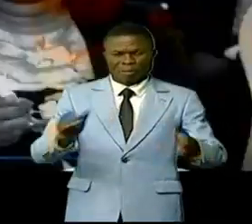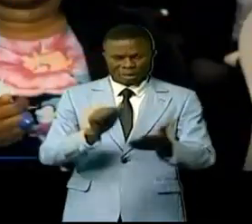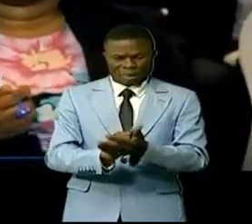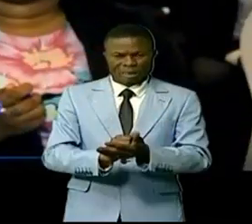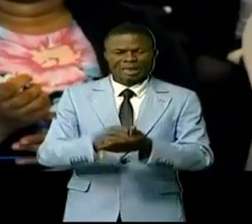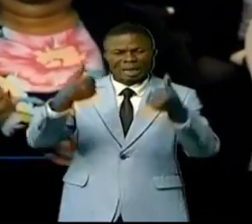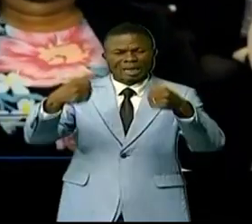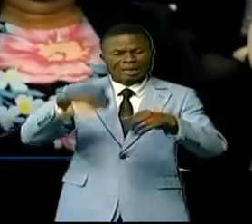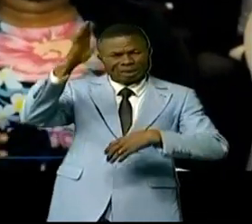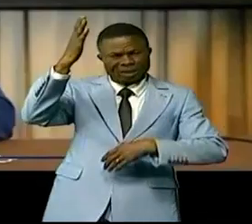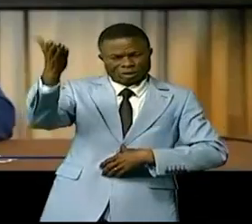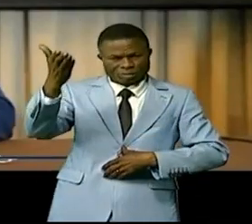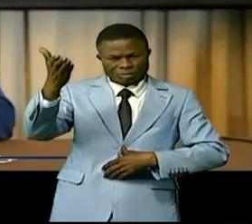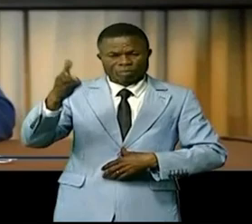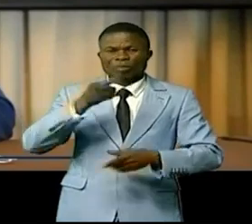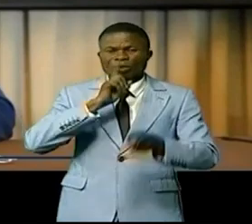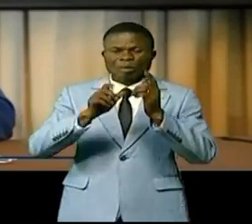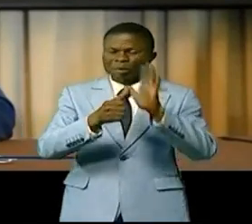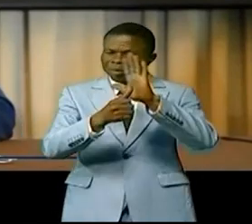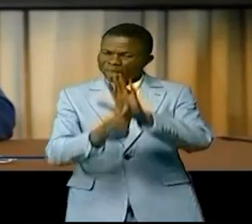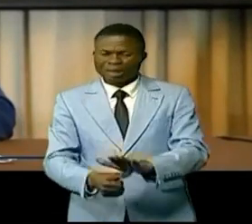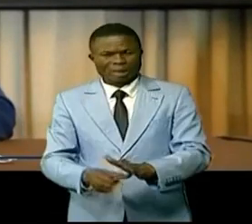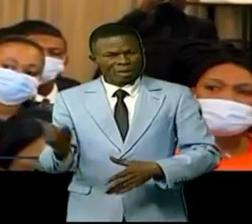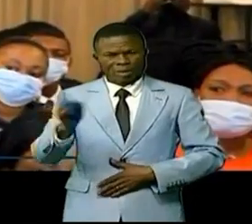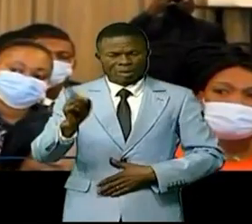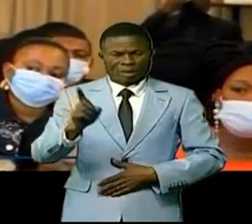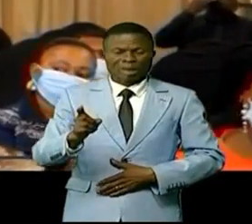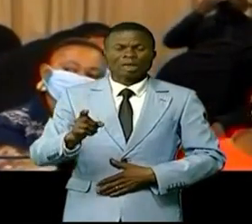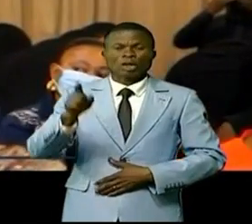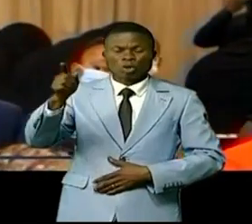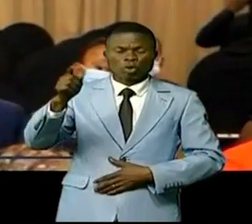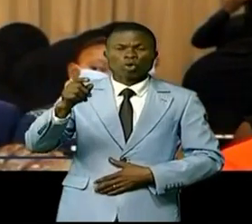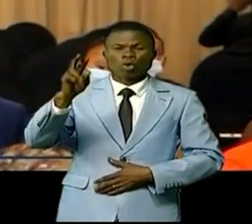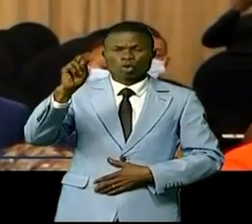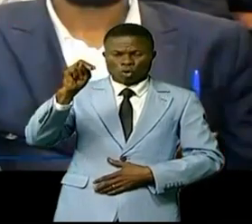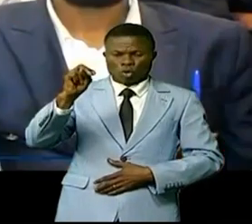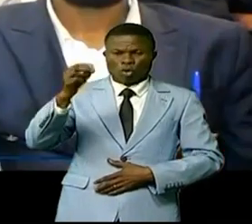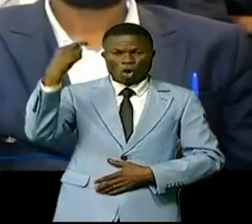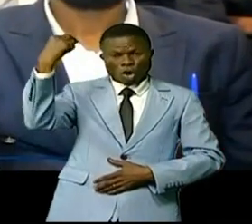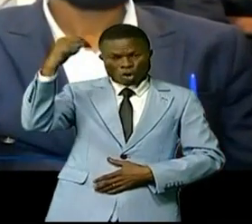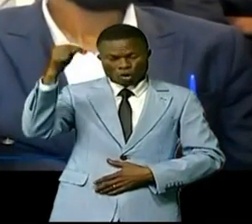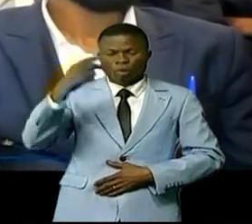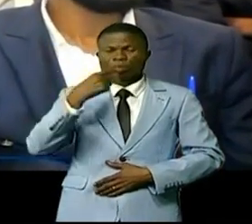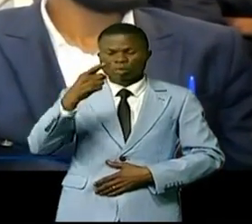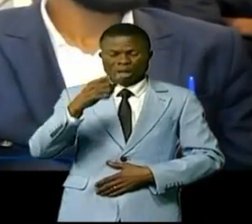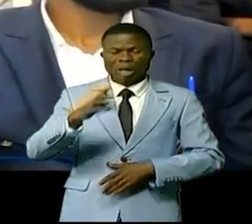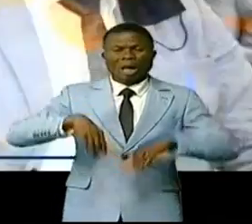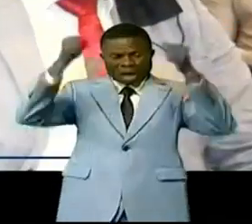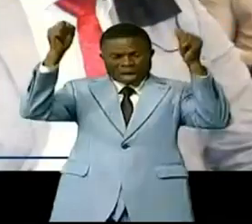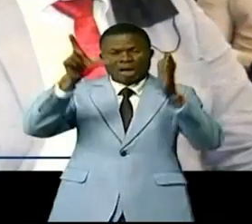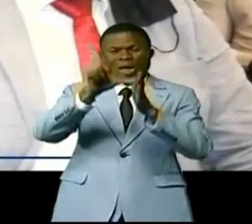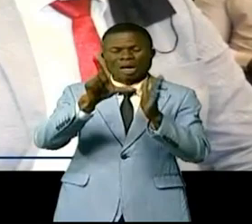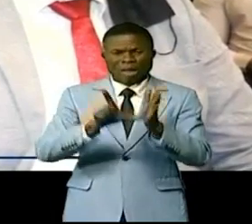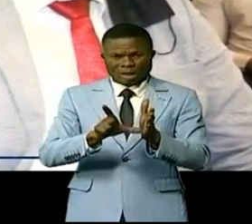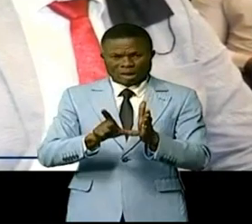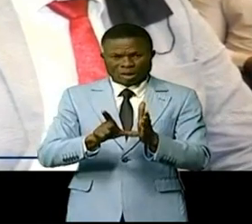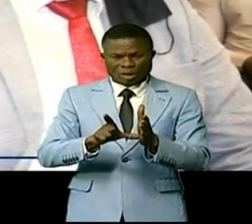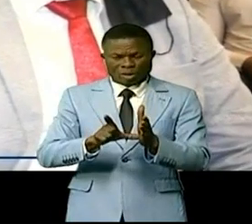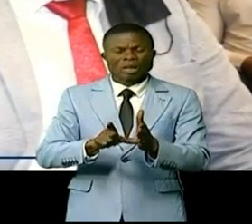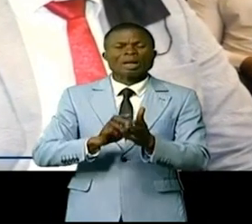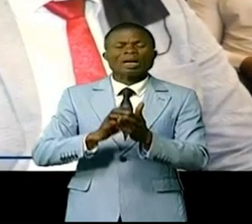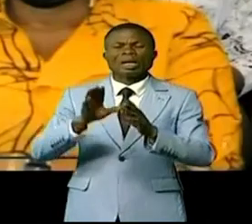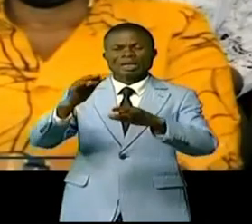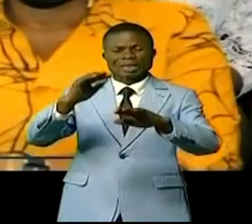besoin de parler de la discrimination. Noël Tchani crie haut et fort que l'adoption de cette loi est maintenant en réponse